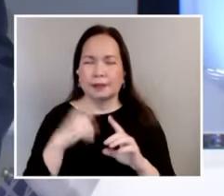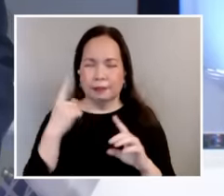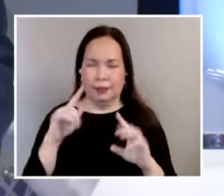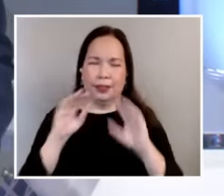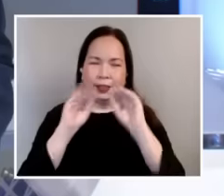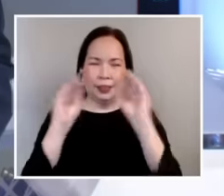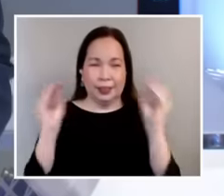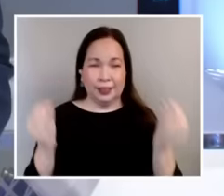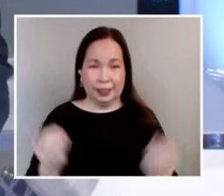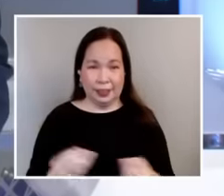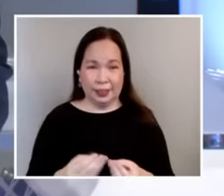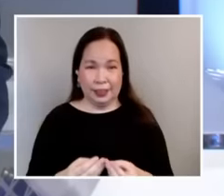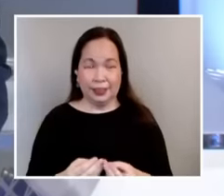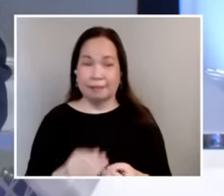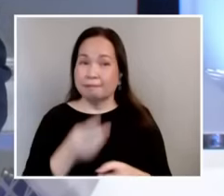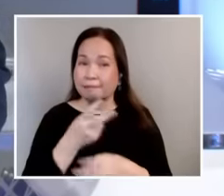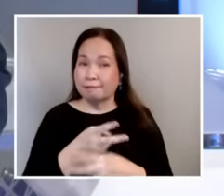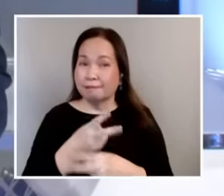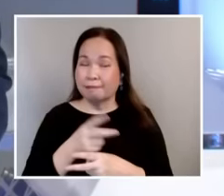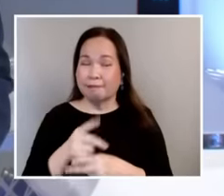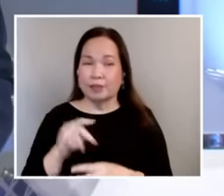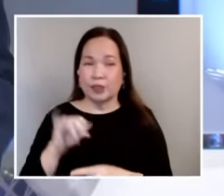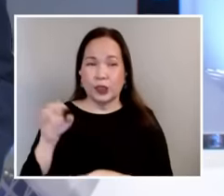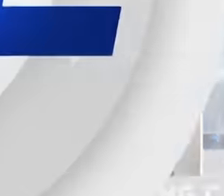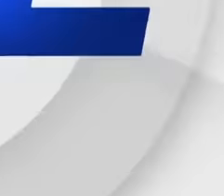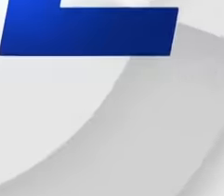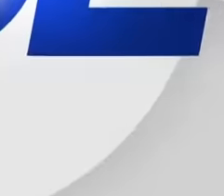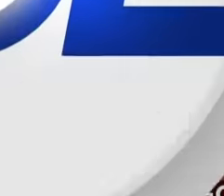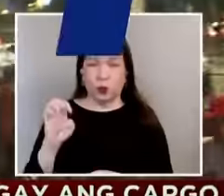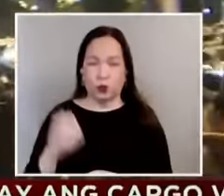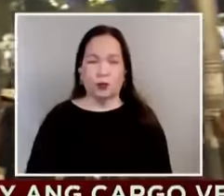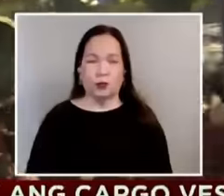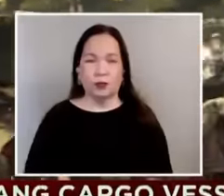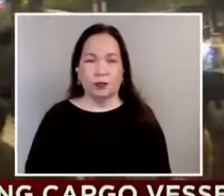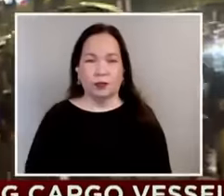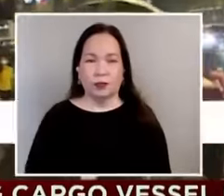sa pagpapatrol ni Joe Carretero.